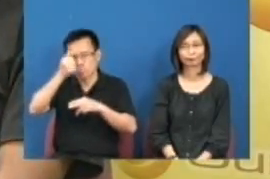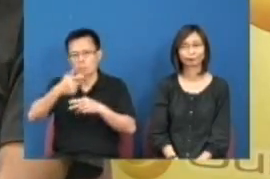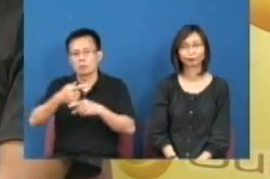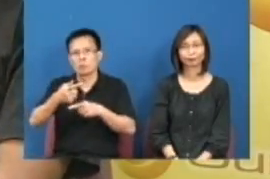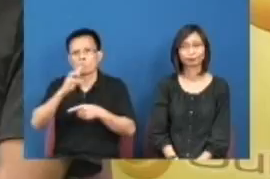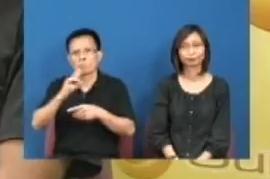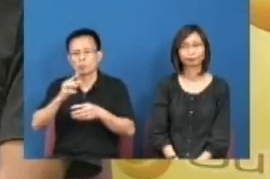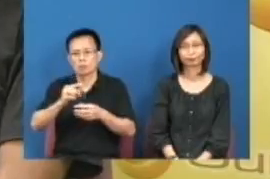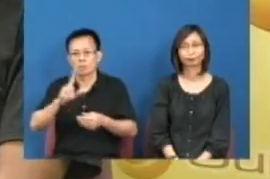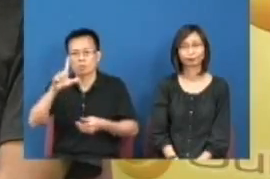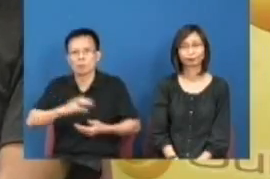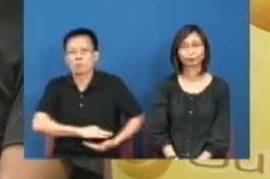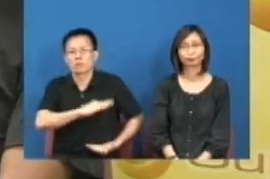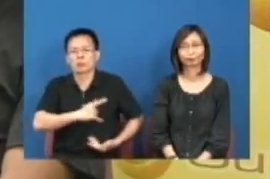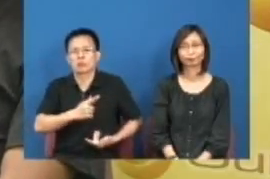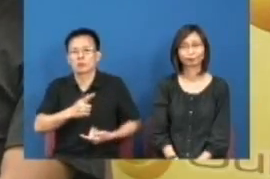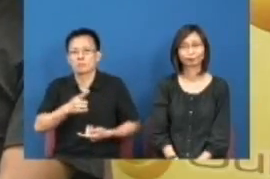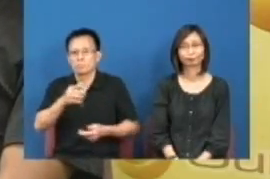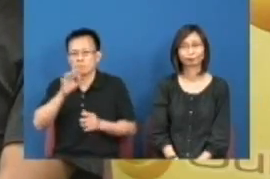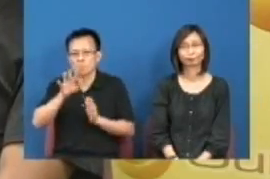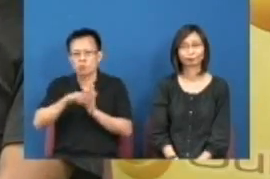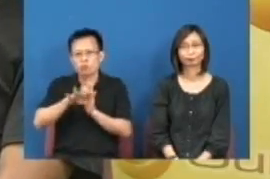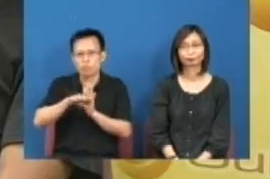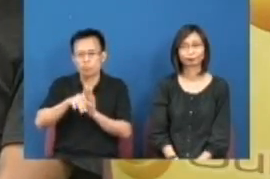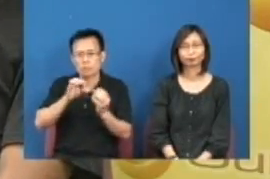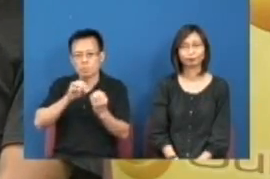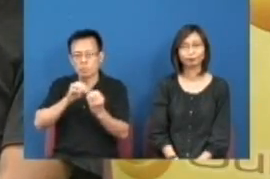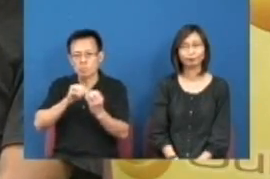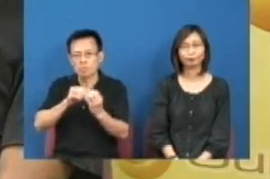顯我哋睇唔到啲鏡頭係